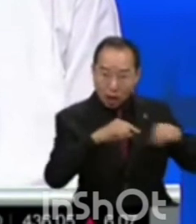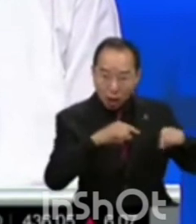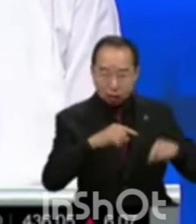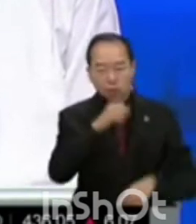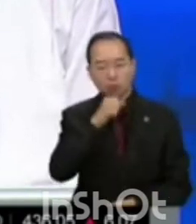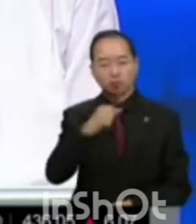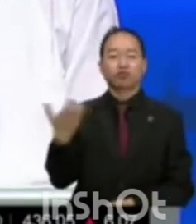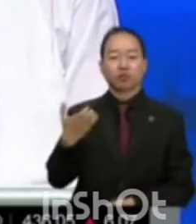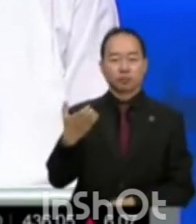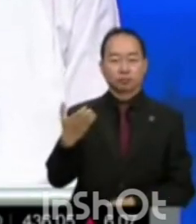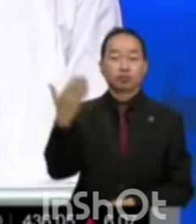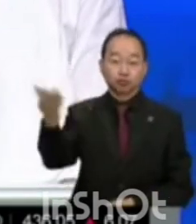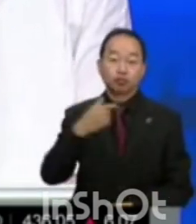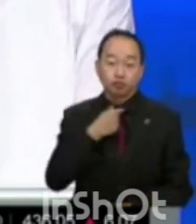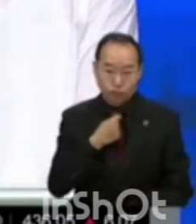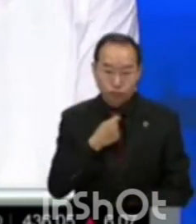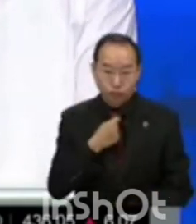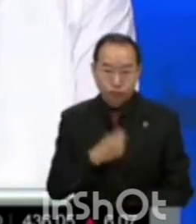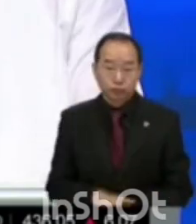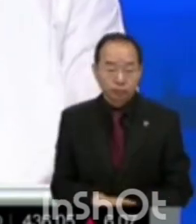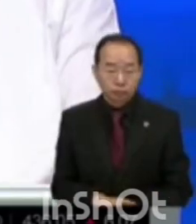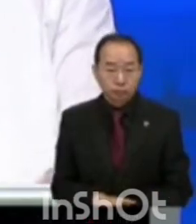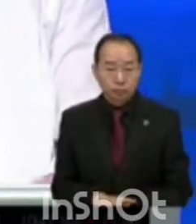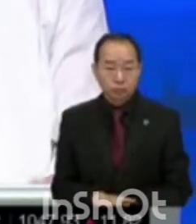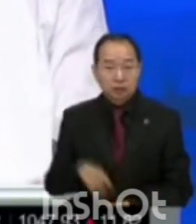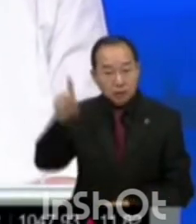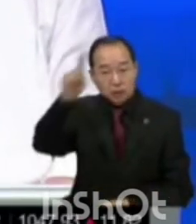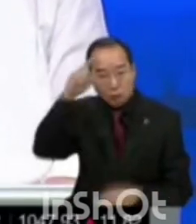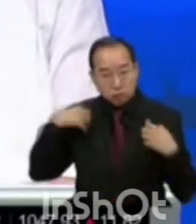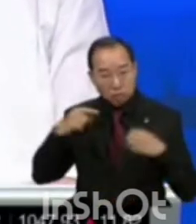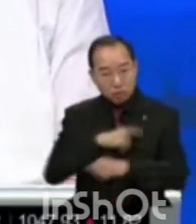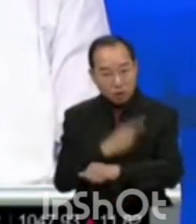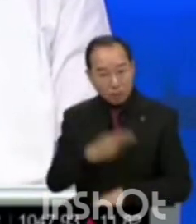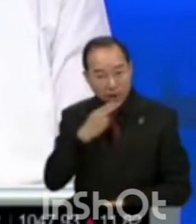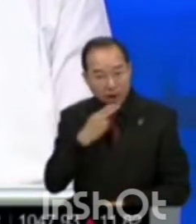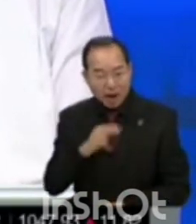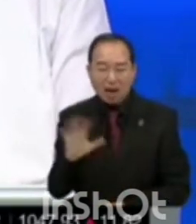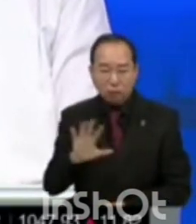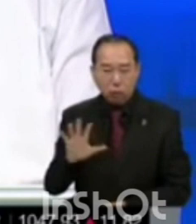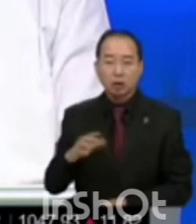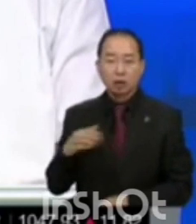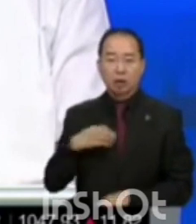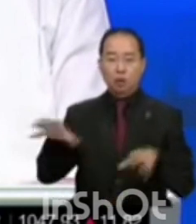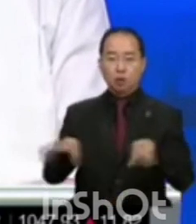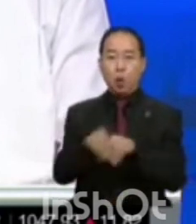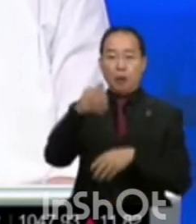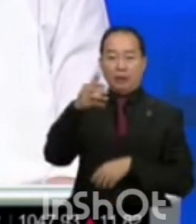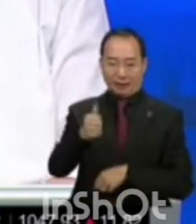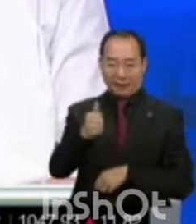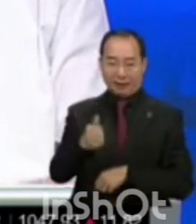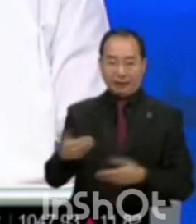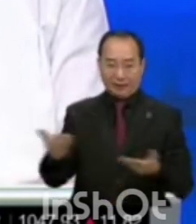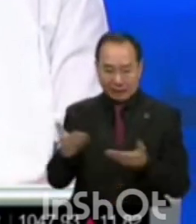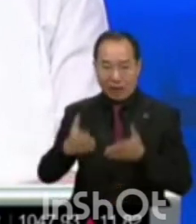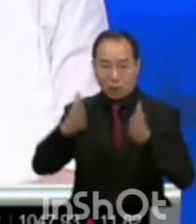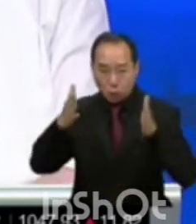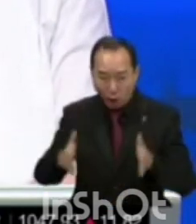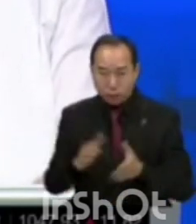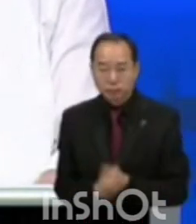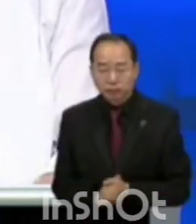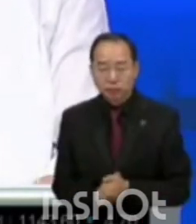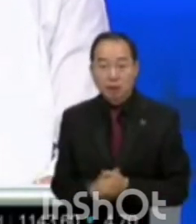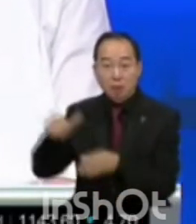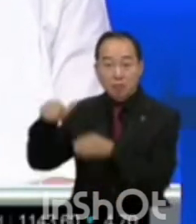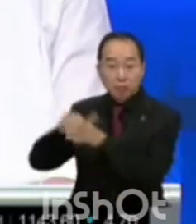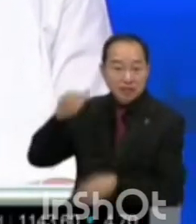말씀을 드리고요. 아까 무능 말씀하시는데 제가 총리로 일하는 그 기간 동안에 문재인 정부 국정 지지도가